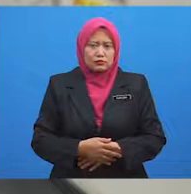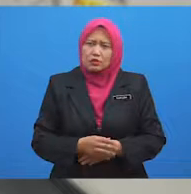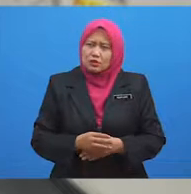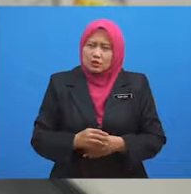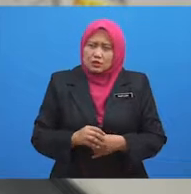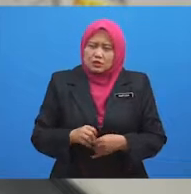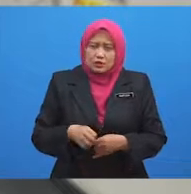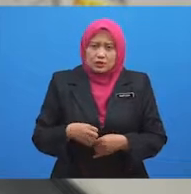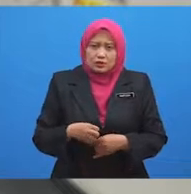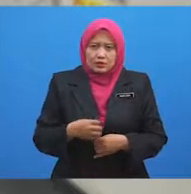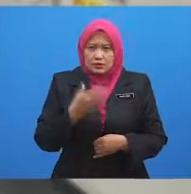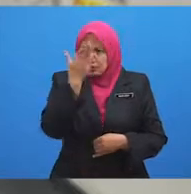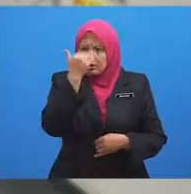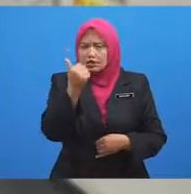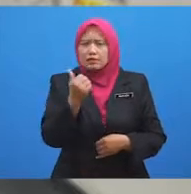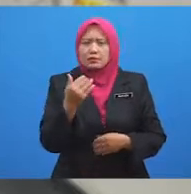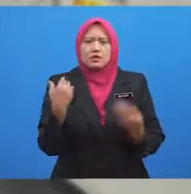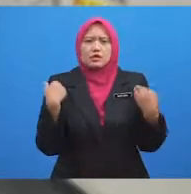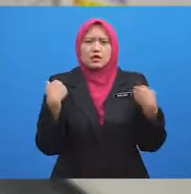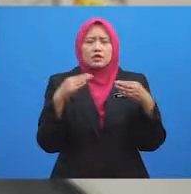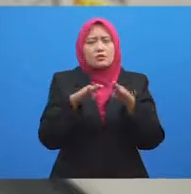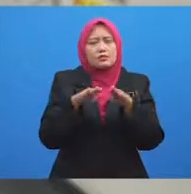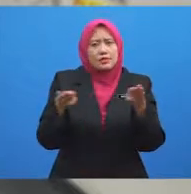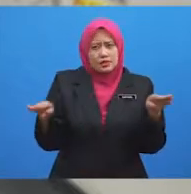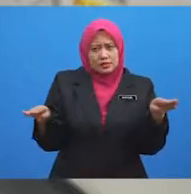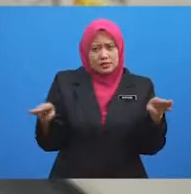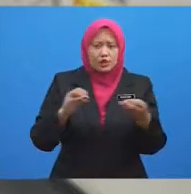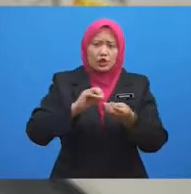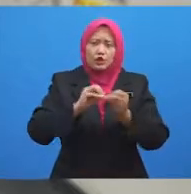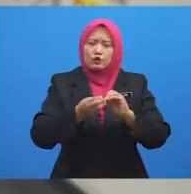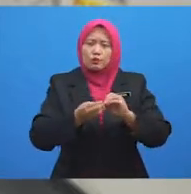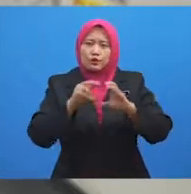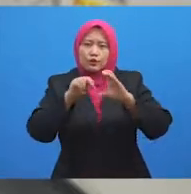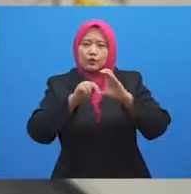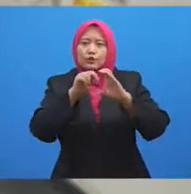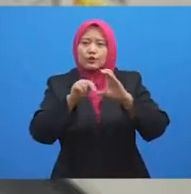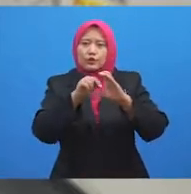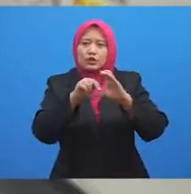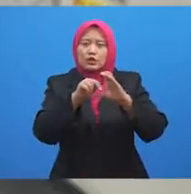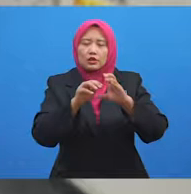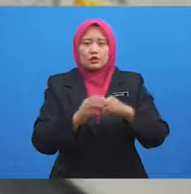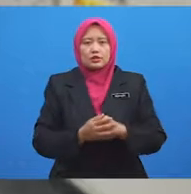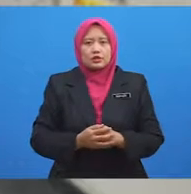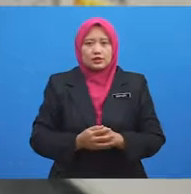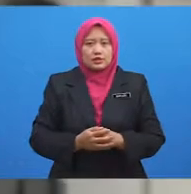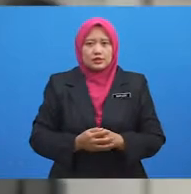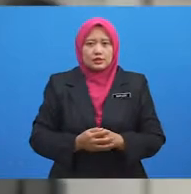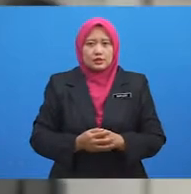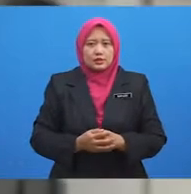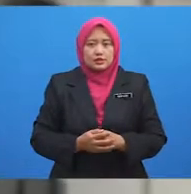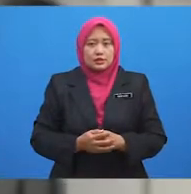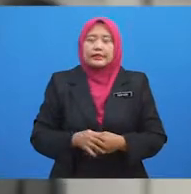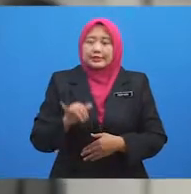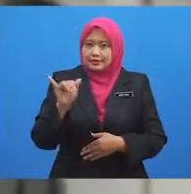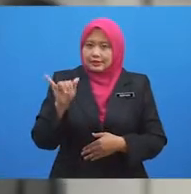Mengapa terdapat perbezaan pada nombor nukleon ketiga-tiga isotop atom oksigen tersebut?